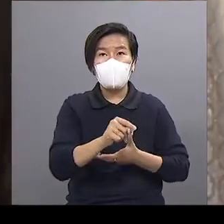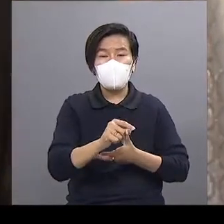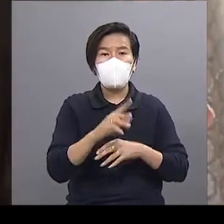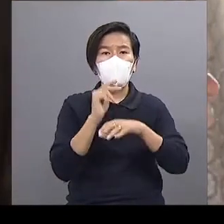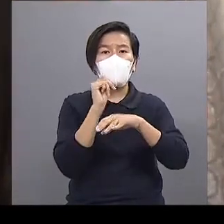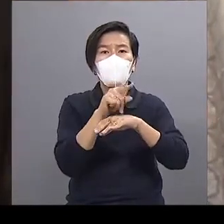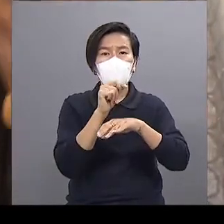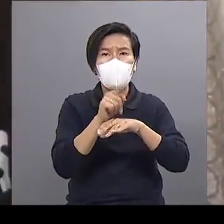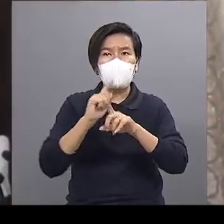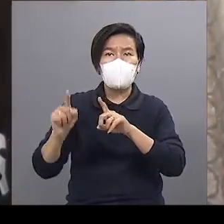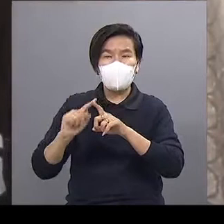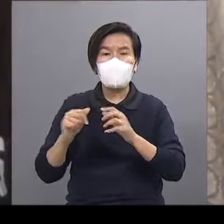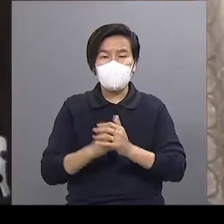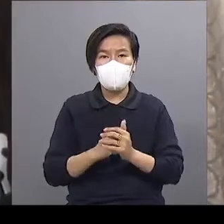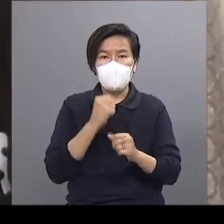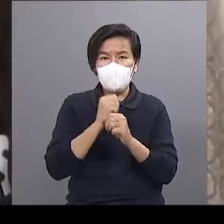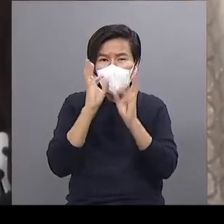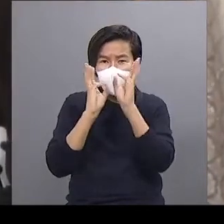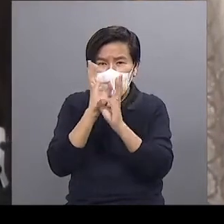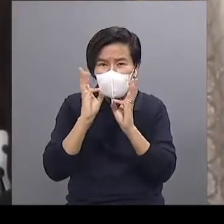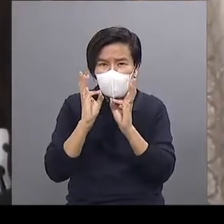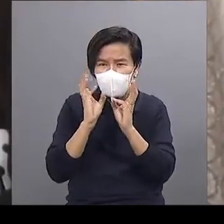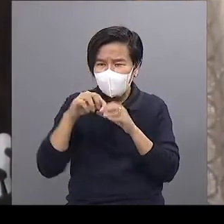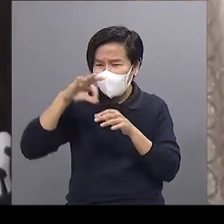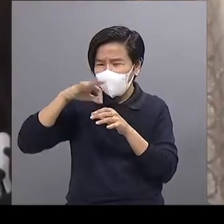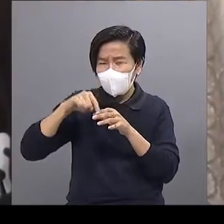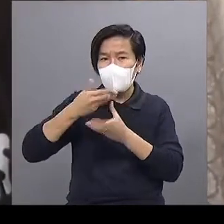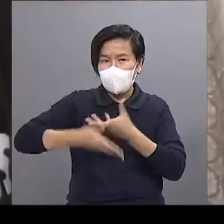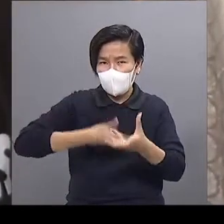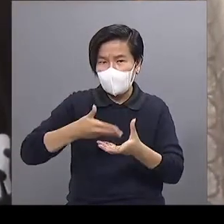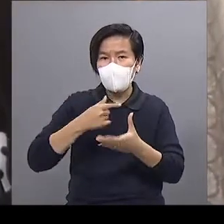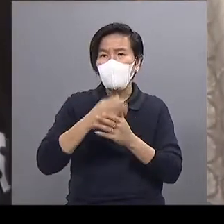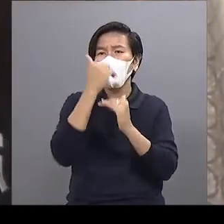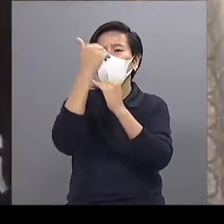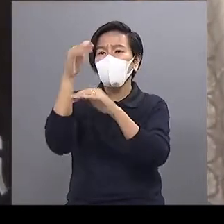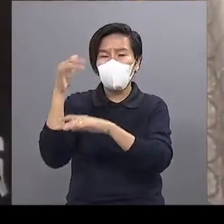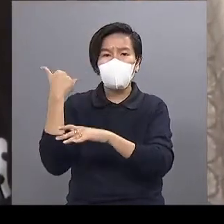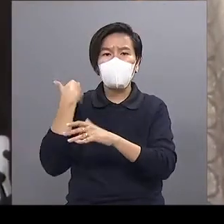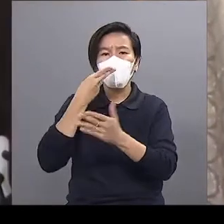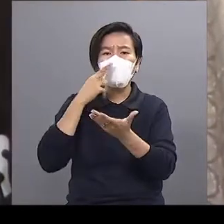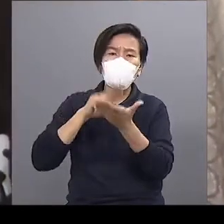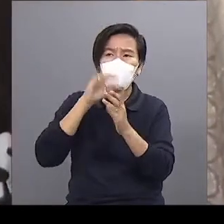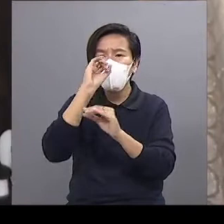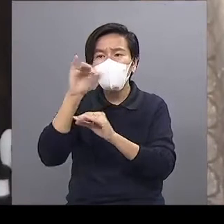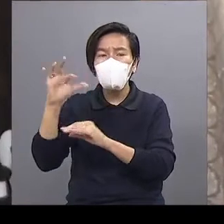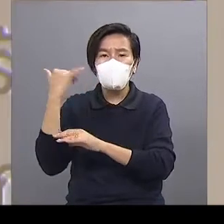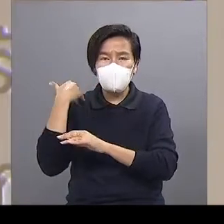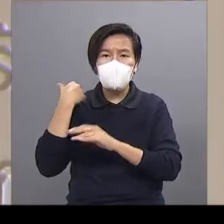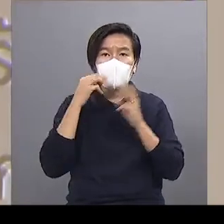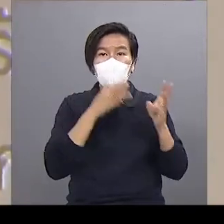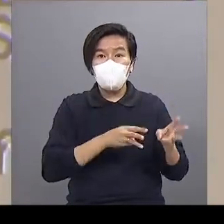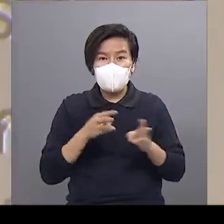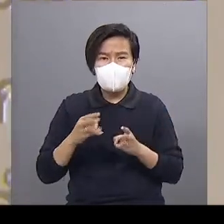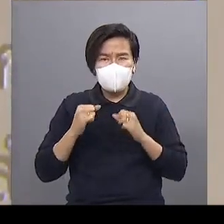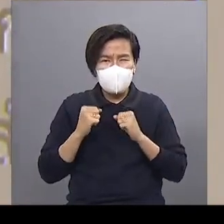ขายเม็ดเพิ่มขายสินค้าอย่างอื่นบ้างแล้วก็จะพยายามพยายามแล้วมันก็มันก็ยังได้ไม่ถึงเนาะครับผมพยายามนะครับ